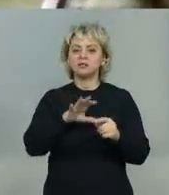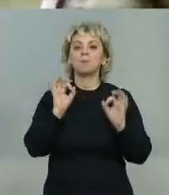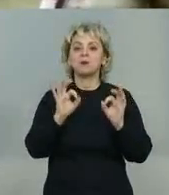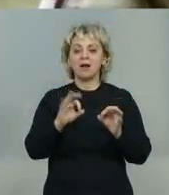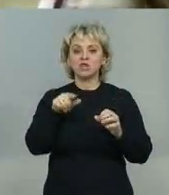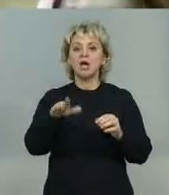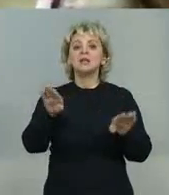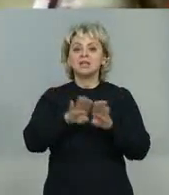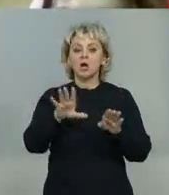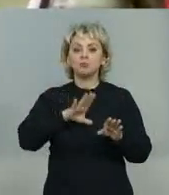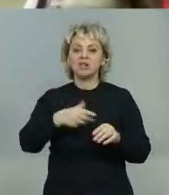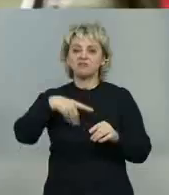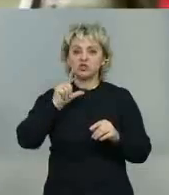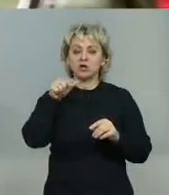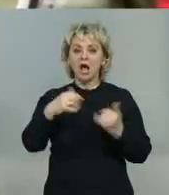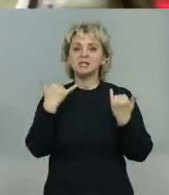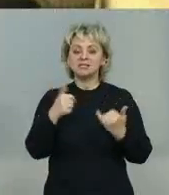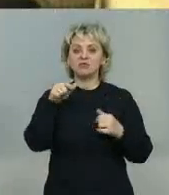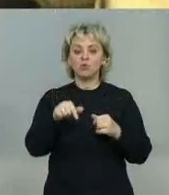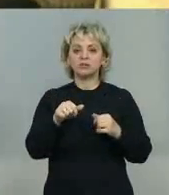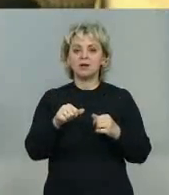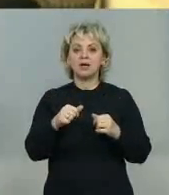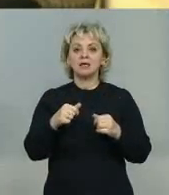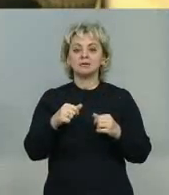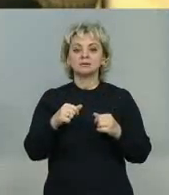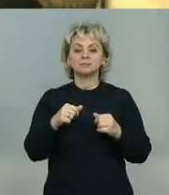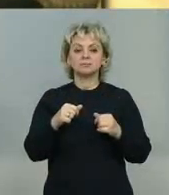правда. Но так было вчера, а сегодня...